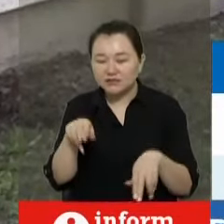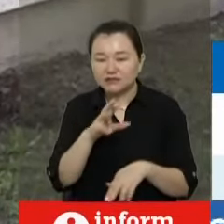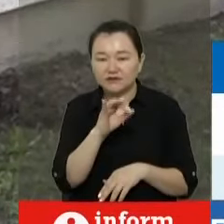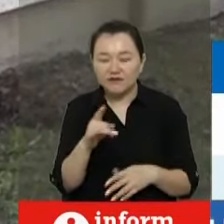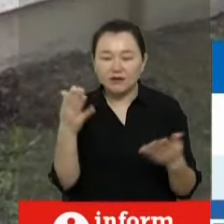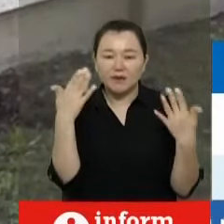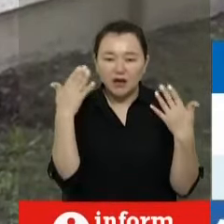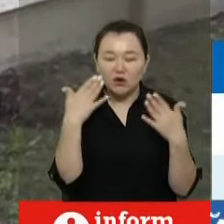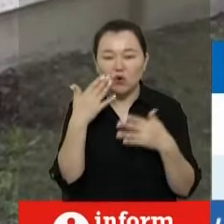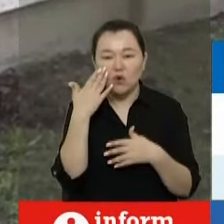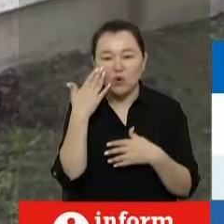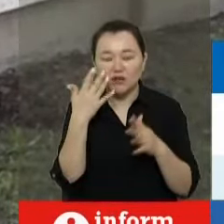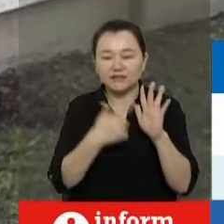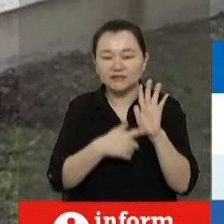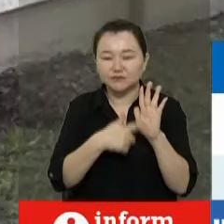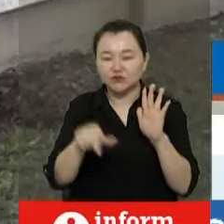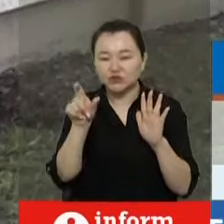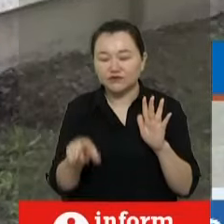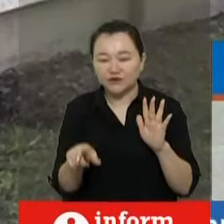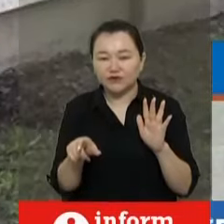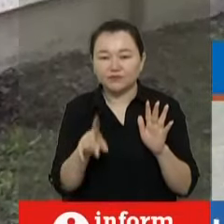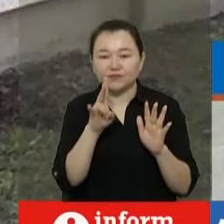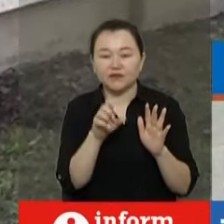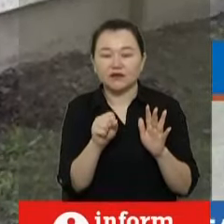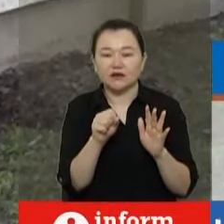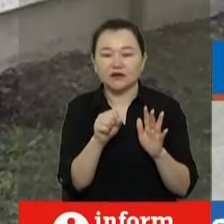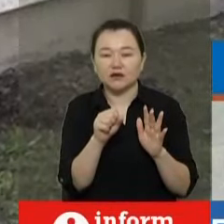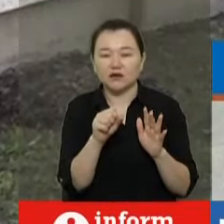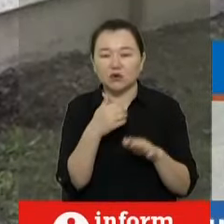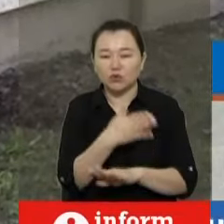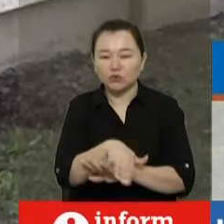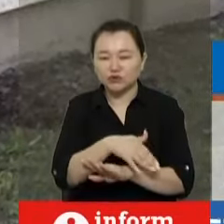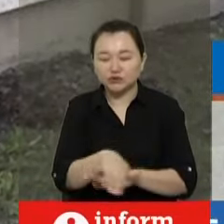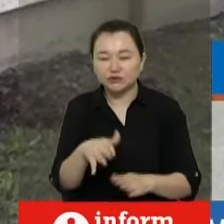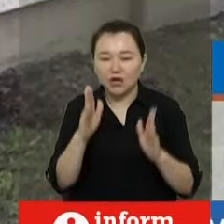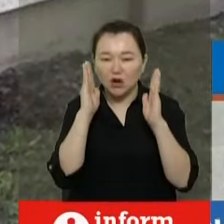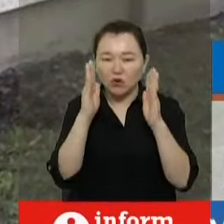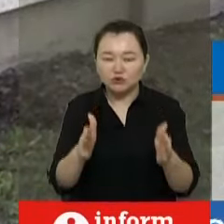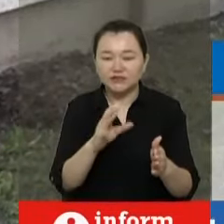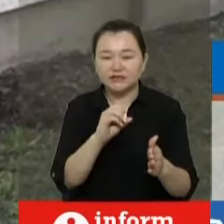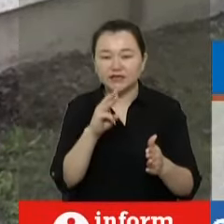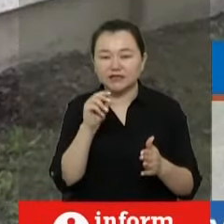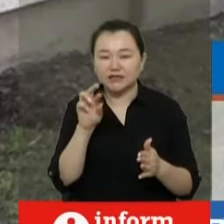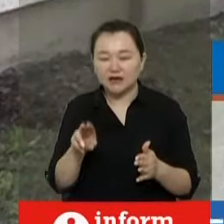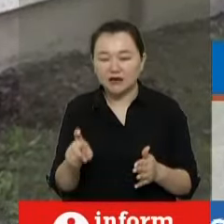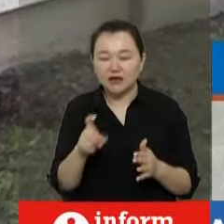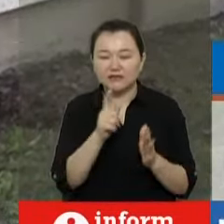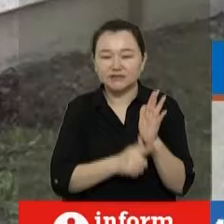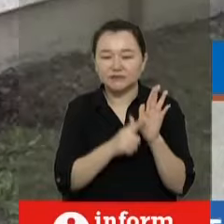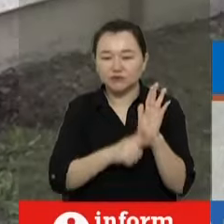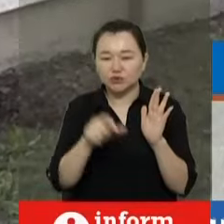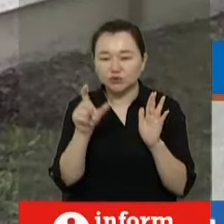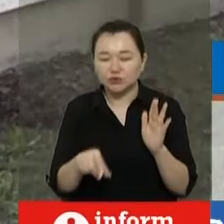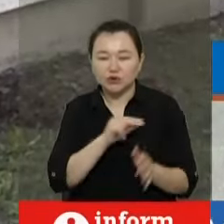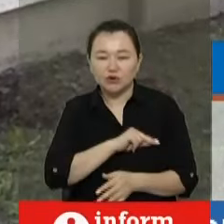около 70 человек, на улично-дорожных сетях также где-то 70 людей